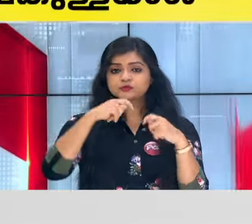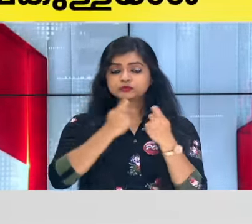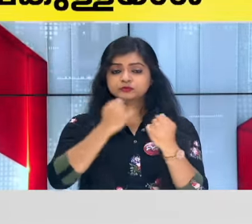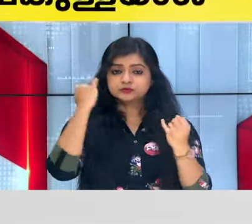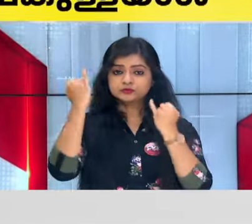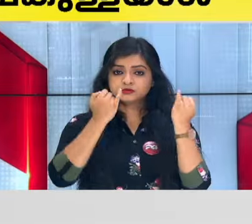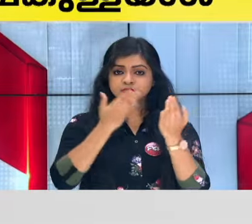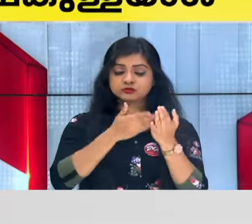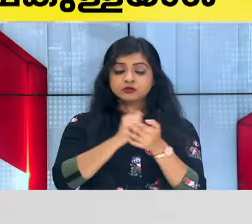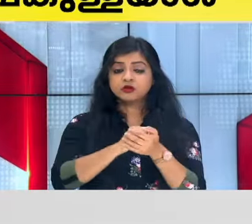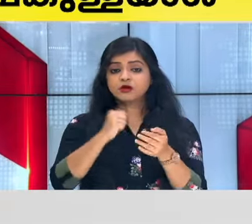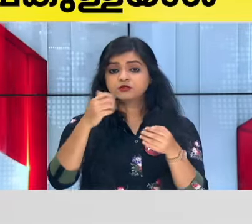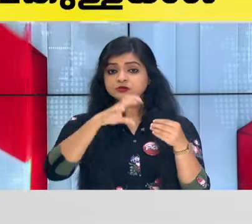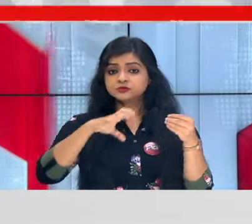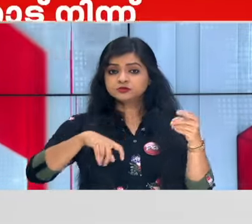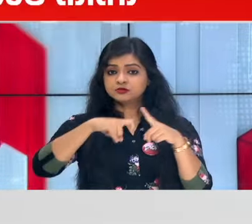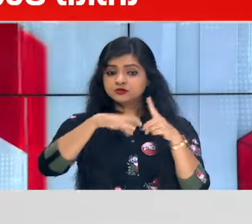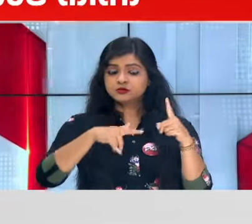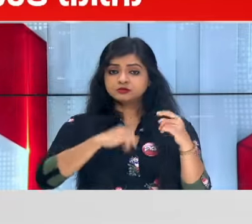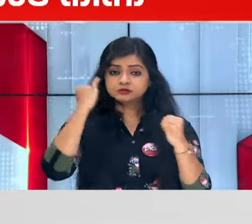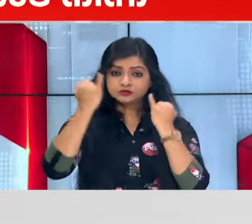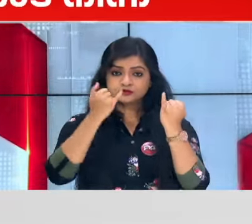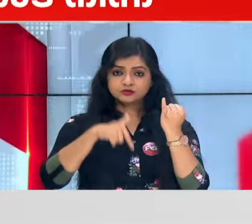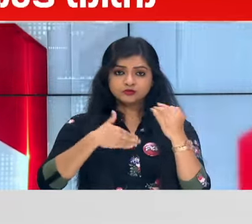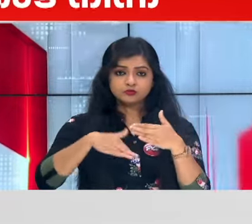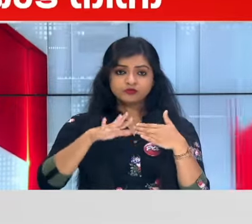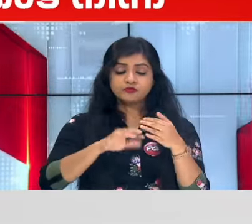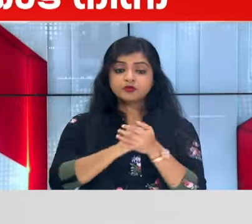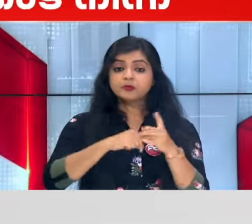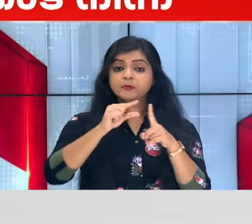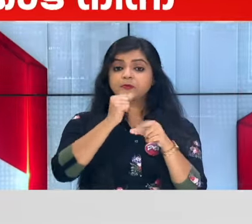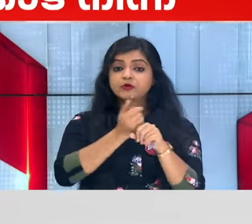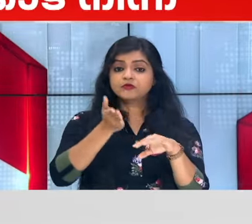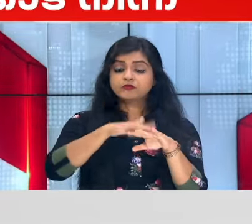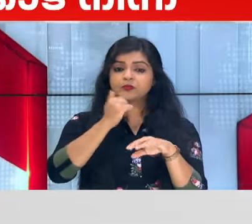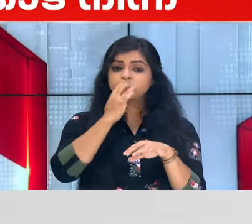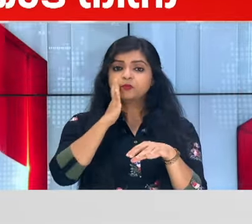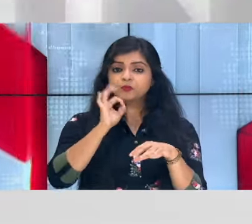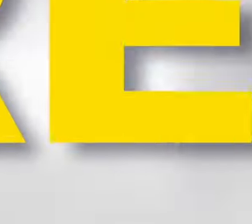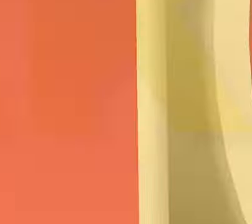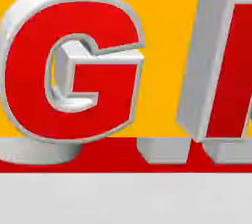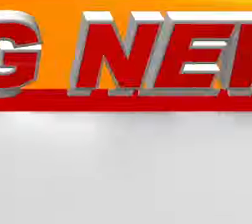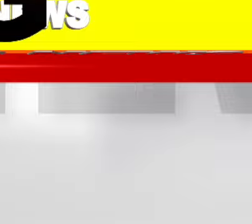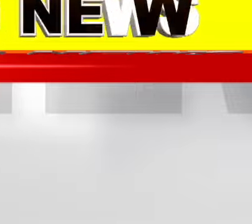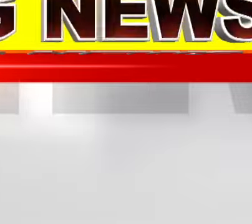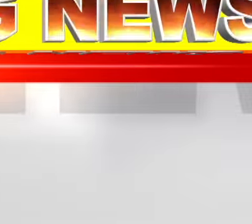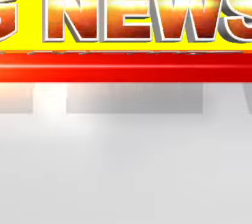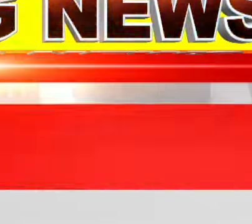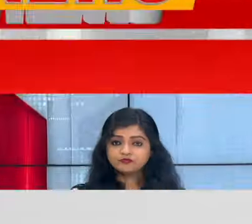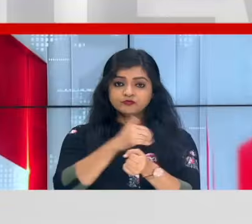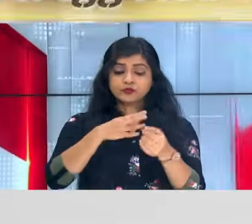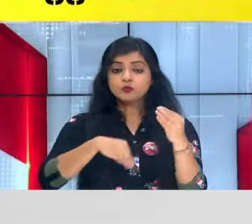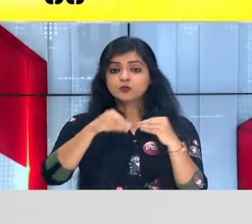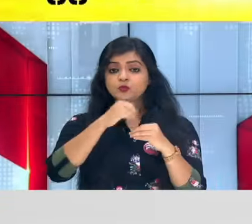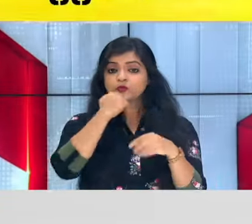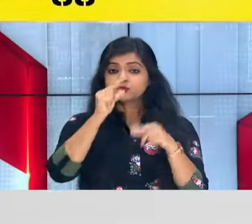ജില്ലകളിലേക്കും അന്വേഷണം വ്യാപിപ്പിച്ചിട്ടുണ്ട്. ഇന്നിപ്പോൾ പാലക്കാട് നിന്നാണ് പ്രധാന പ്രതിയെ കസ്റ്റഡിയിലെടുത്ത് അറസ്റ്റ് ചെയ്തിരിക്കുന്നത്. ഇനി കൂടുതൽ പ്രതികളിലേക്ക് അന്വേഷണം എത്തുമെന്നാണ് മനസ്സിലാക്കാൻ